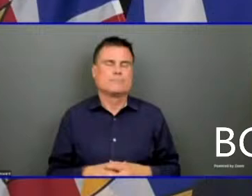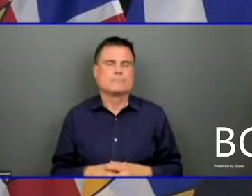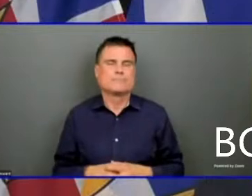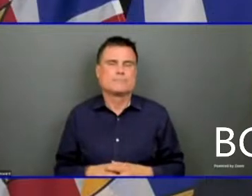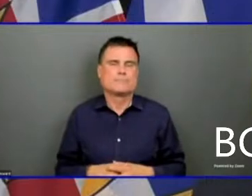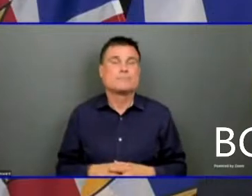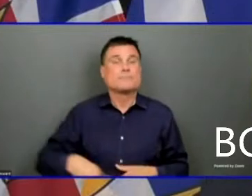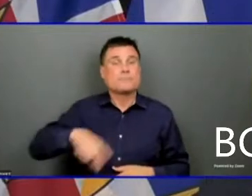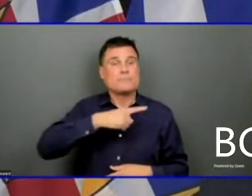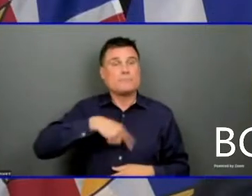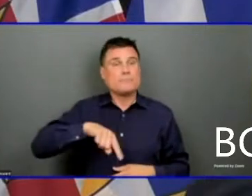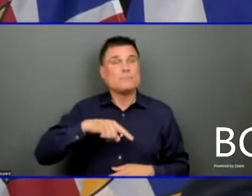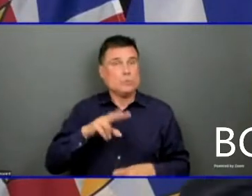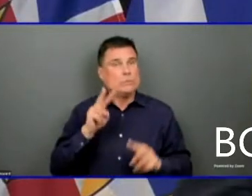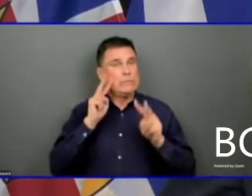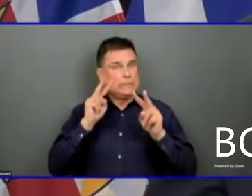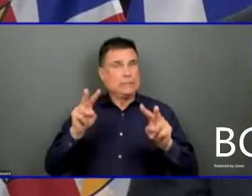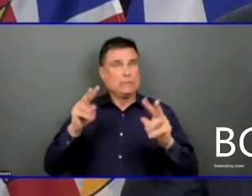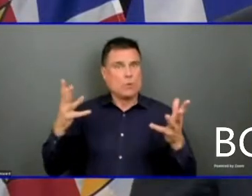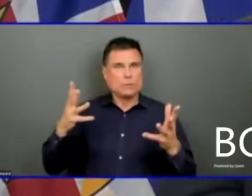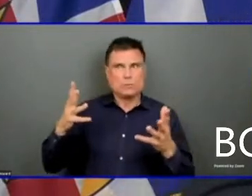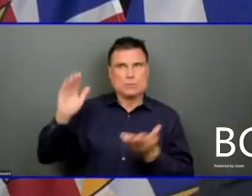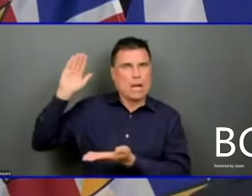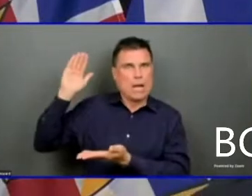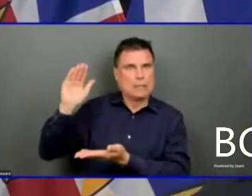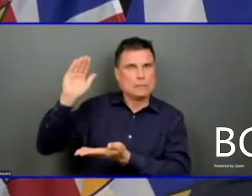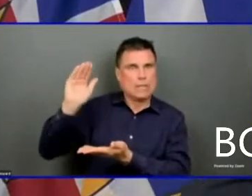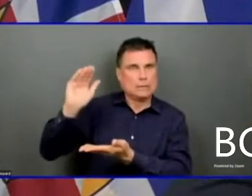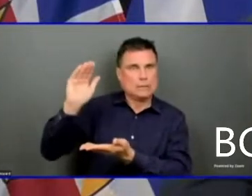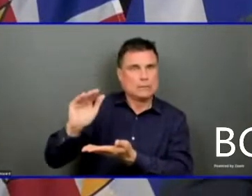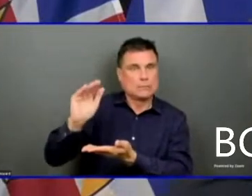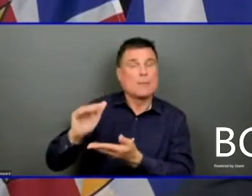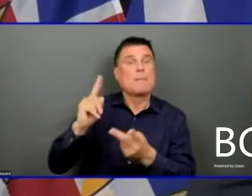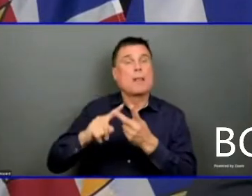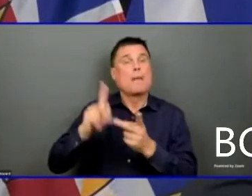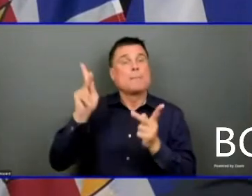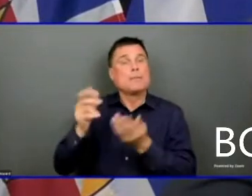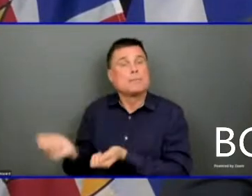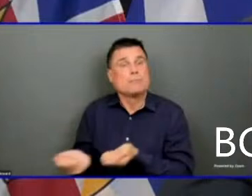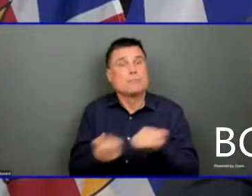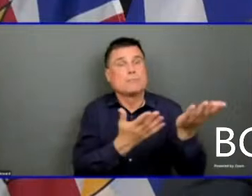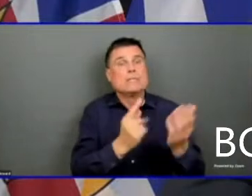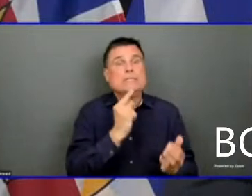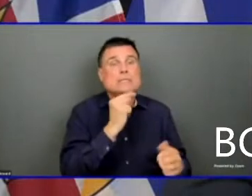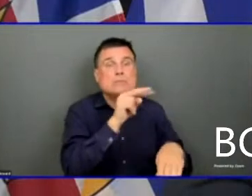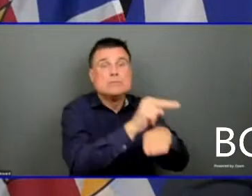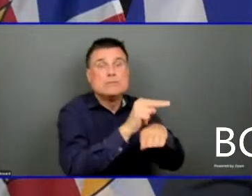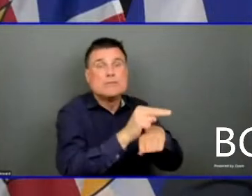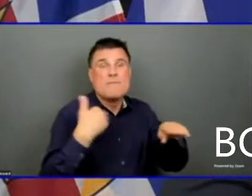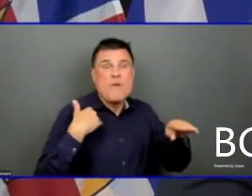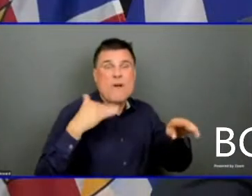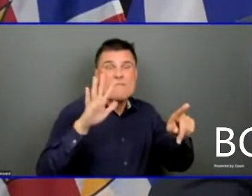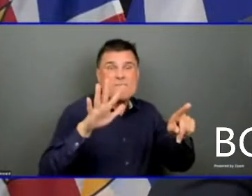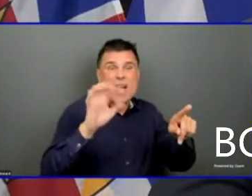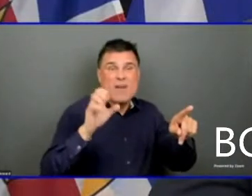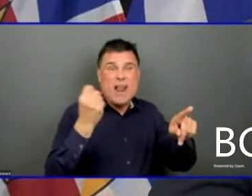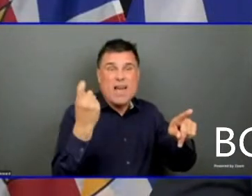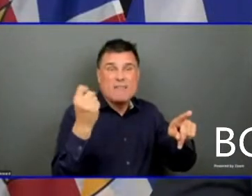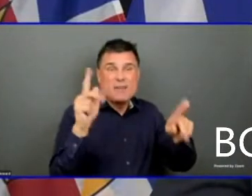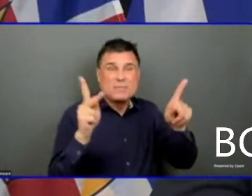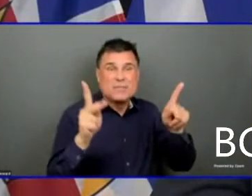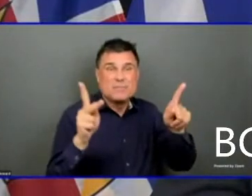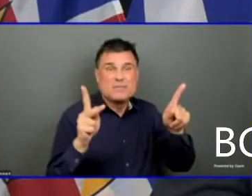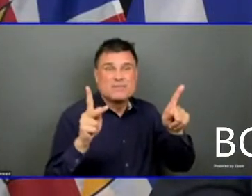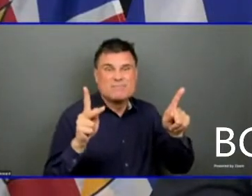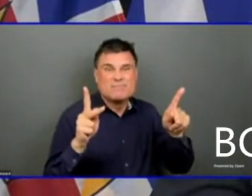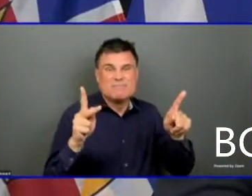示诚挚的慰问。同时大家都已经看到了这个每天新增的数字都会这